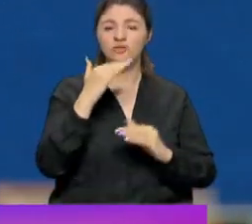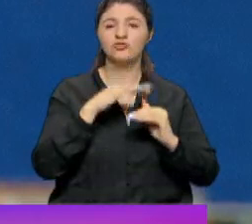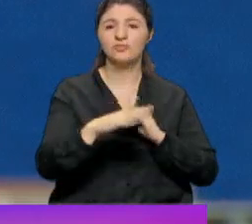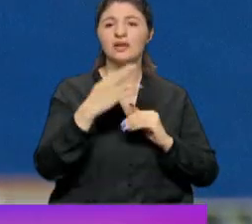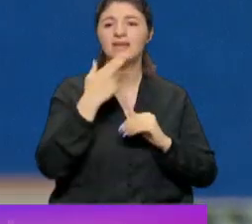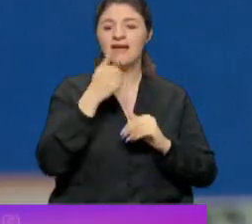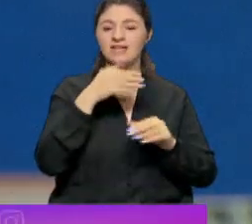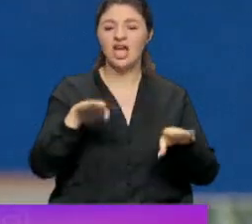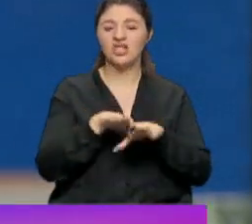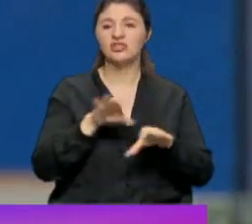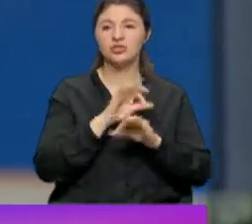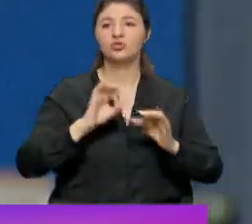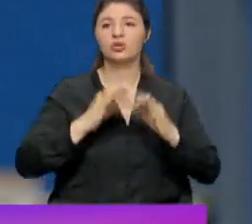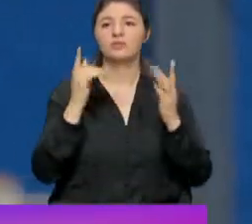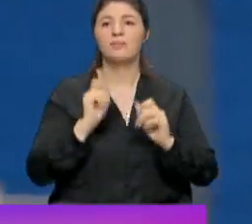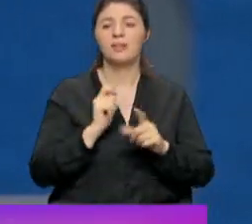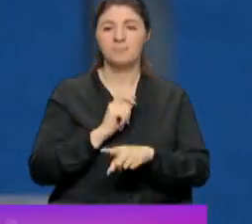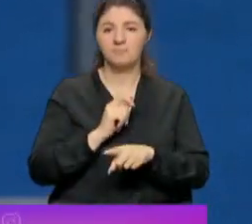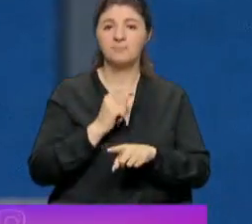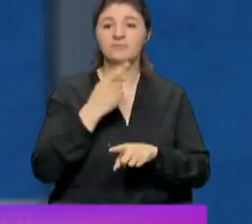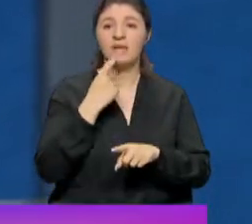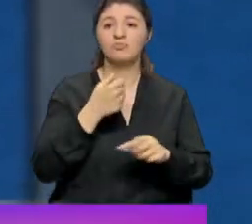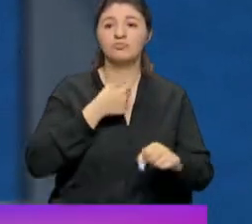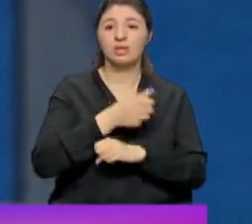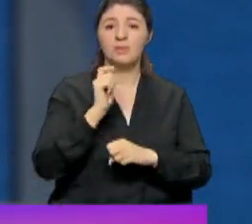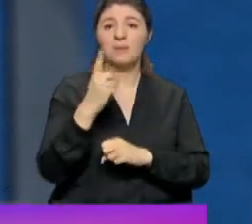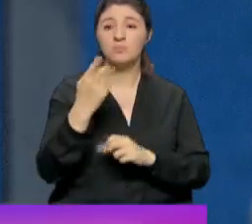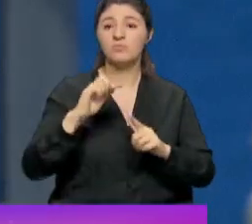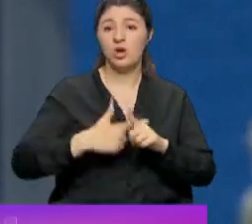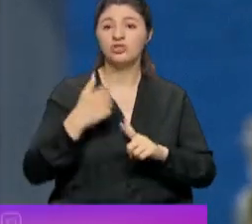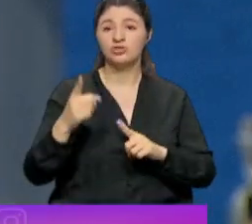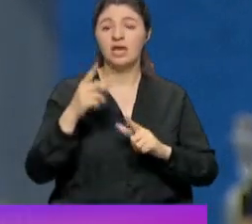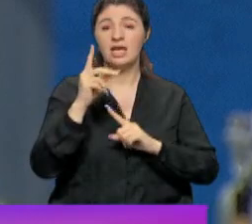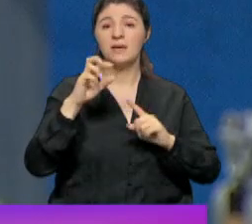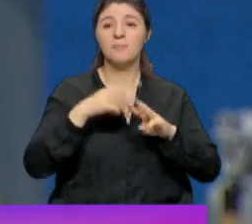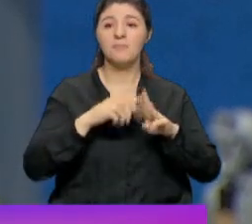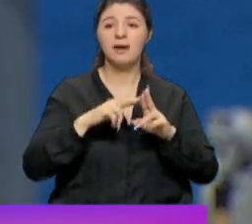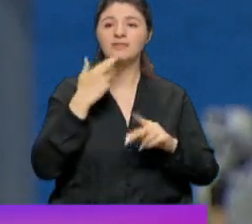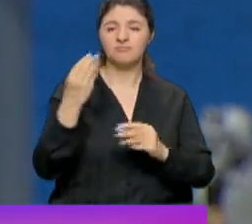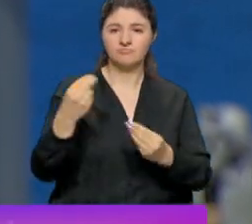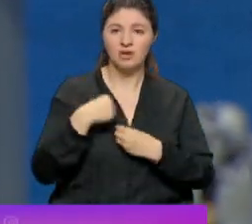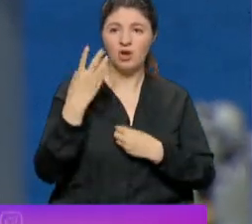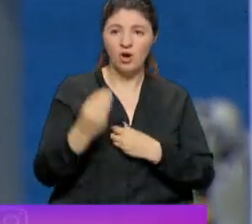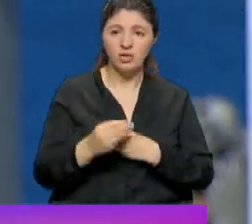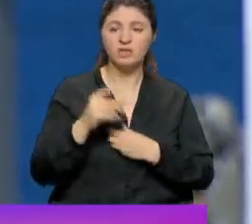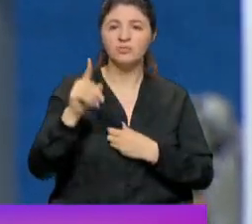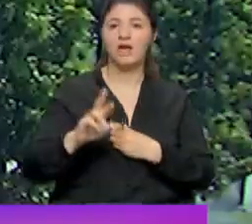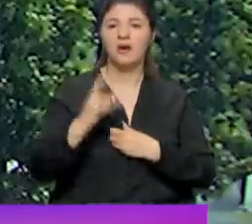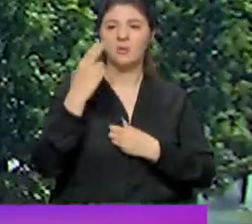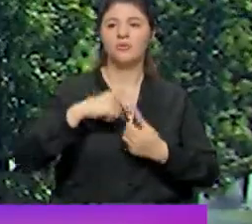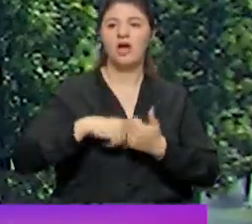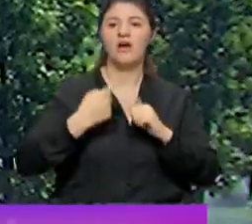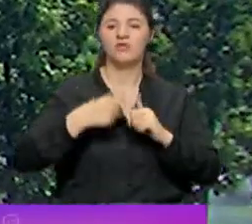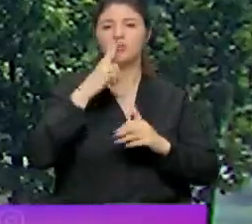toplumsal cinsiyet eşitsizliğini çözelim diye mücadele eden bir proje İpek Kıraç'tan gelen bu bura